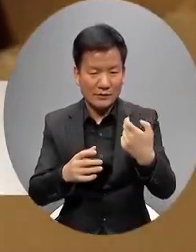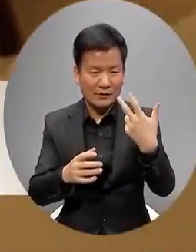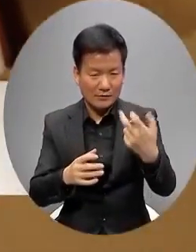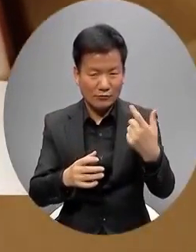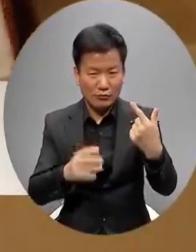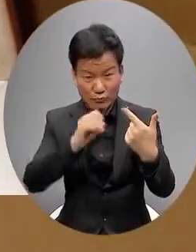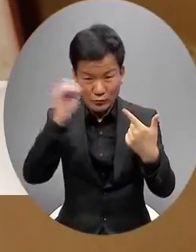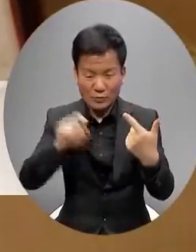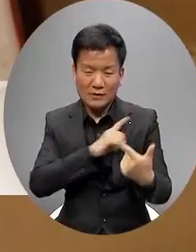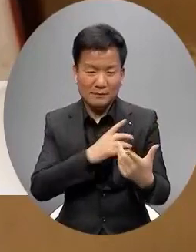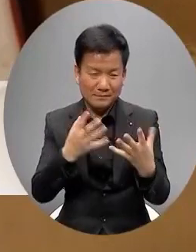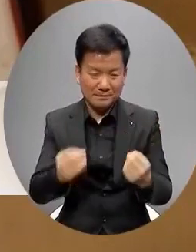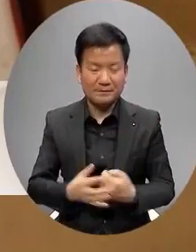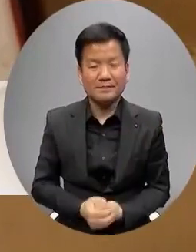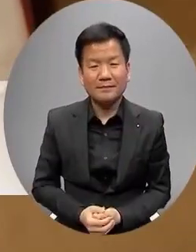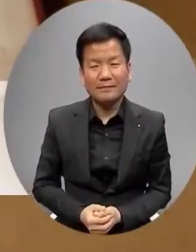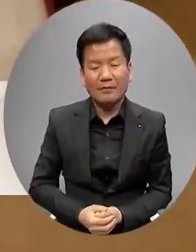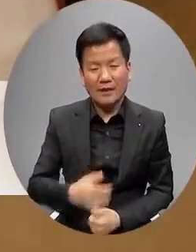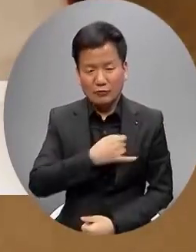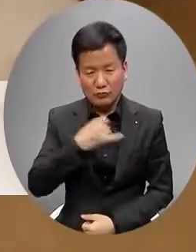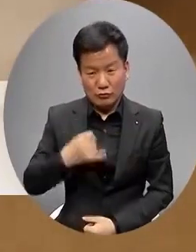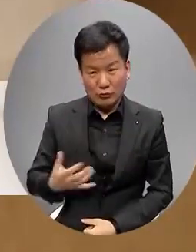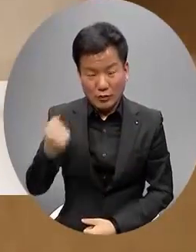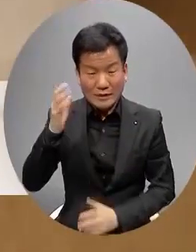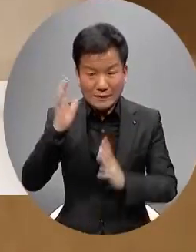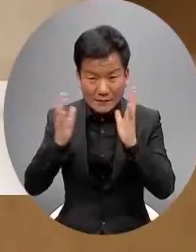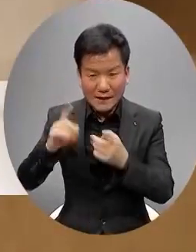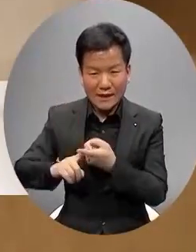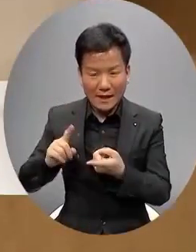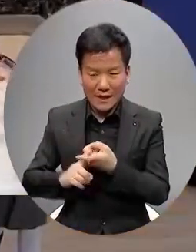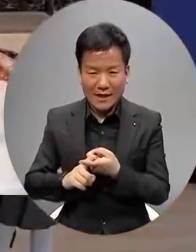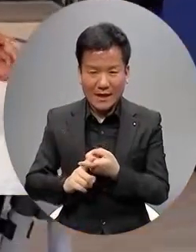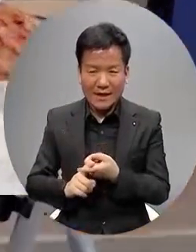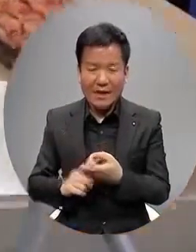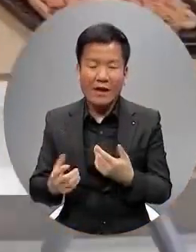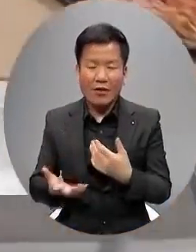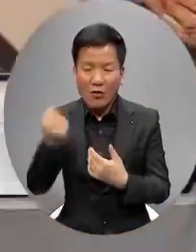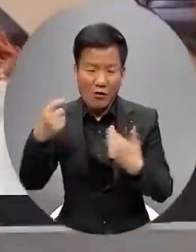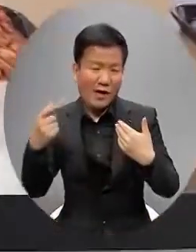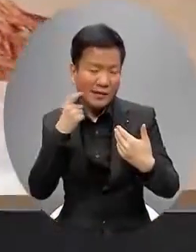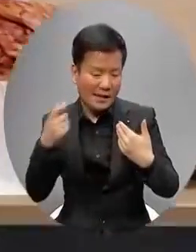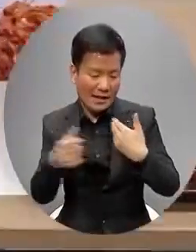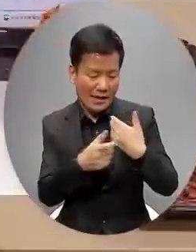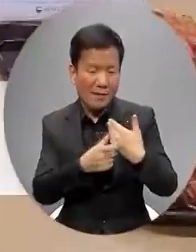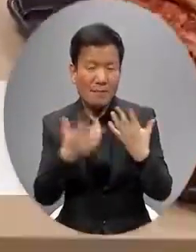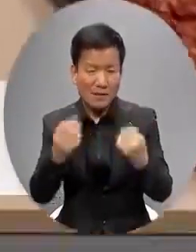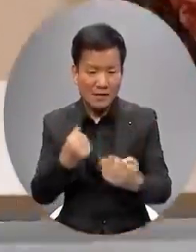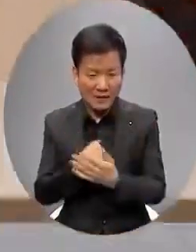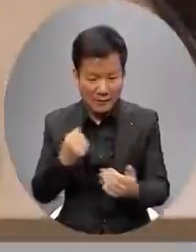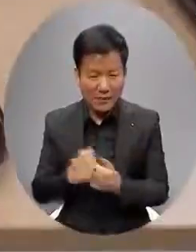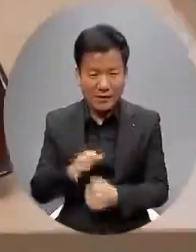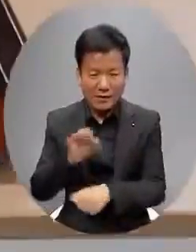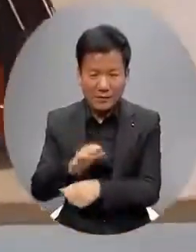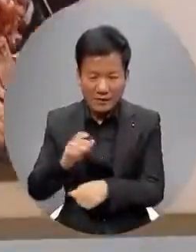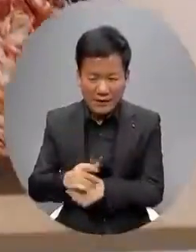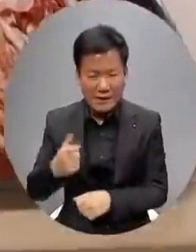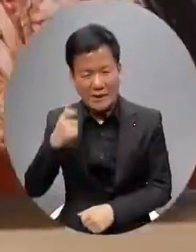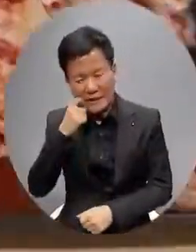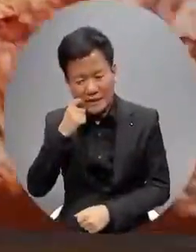차지했습니다 이호선 의원은 중국산 김치에 대한 원산집 표시 위반이 많다 보니 소비자들의 선호도가